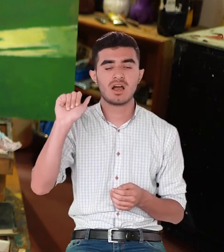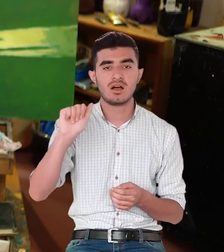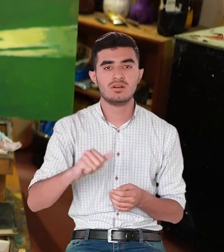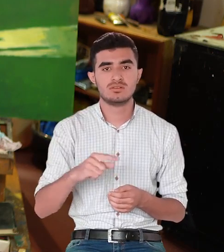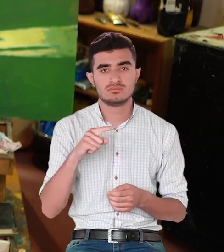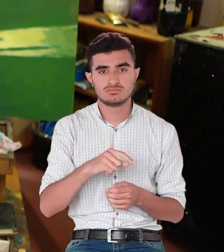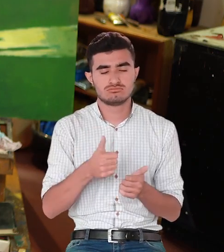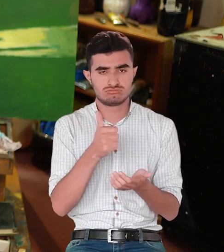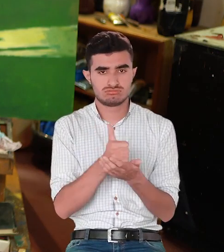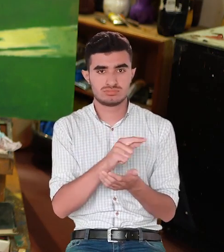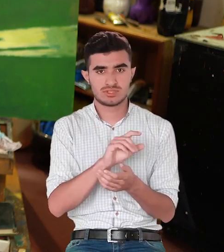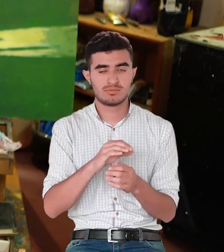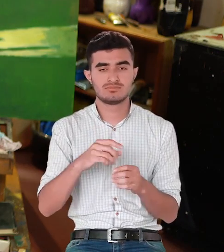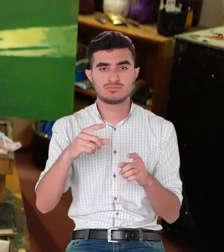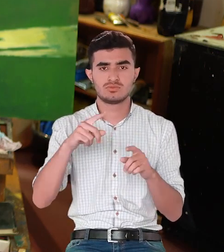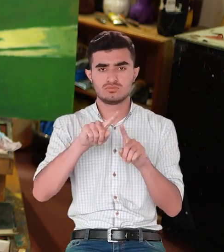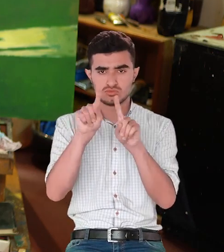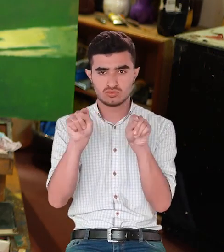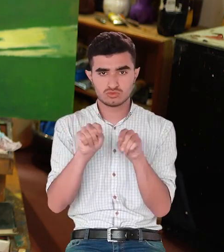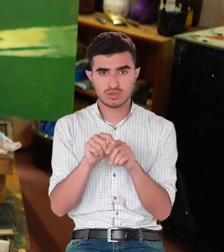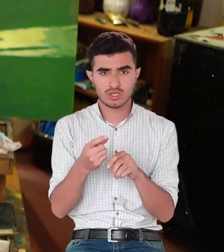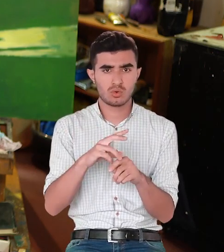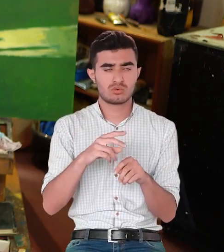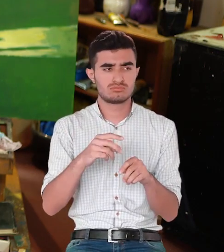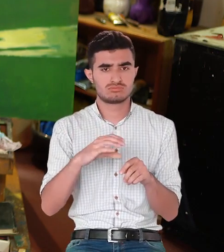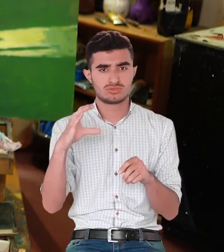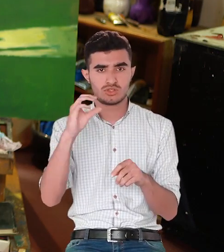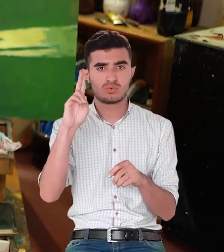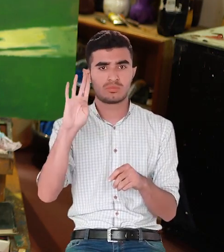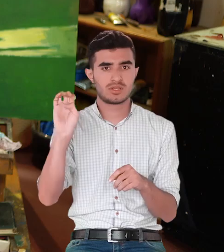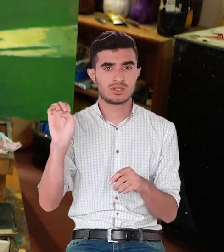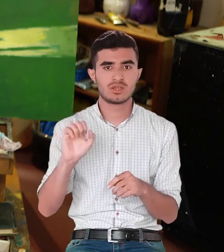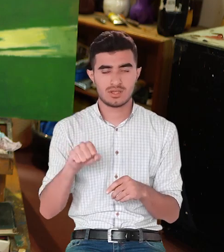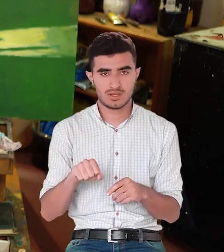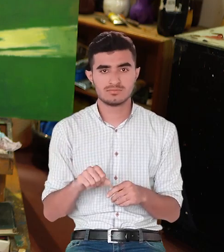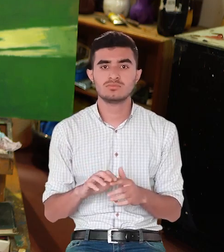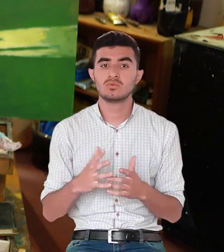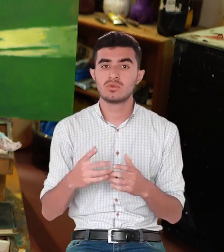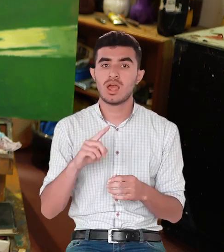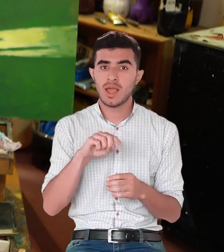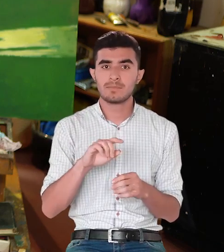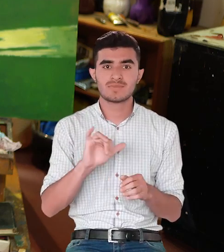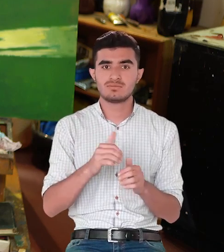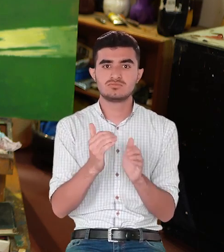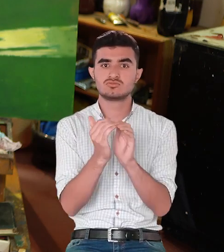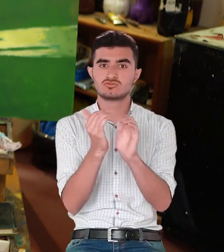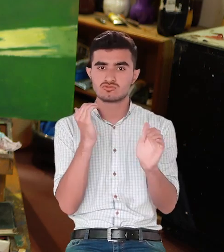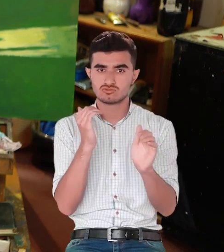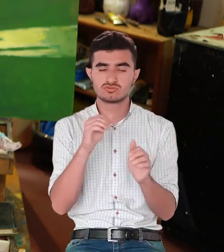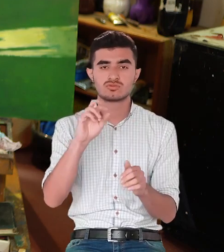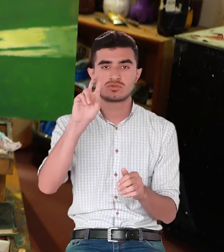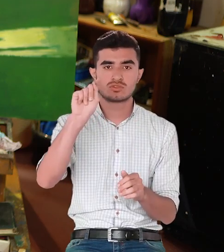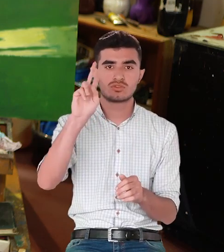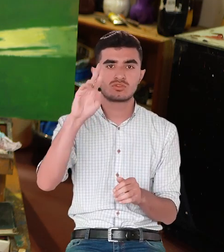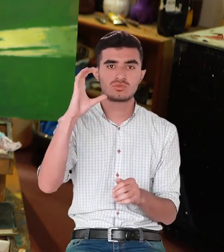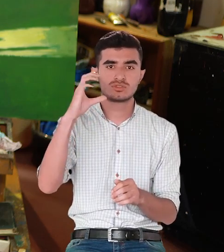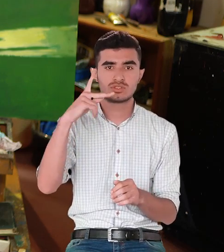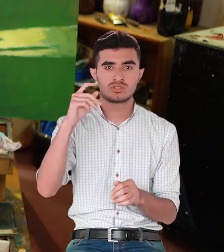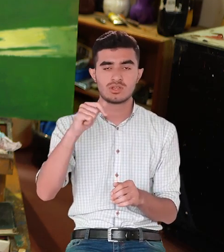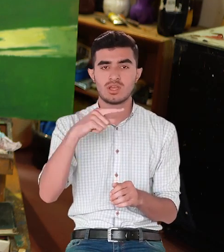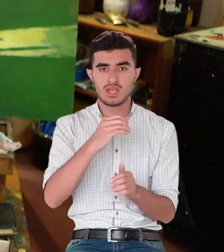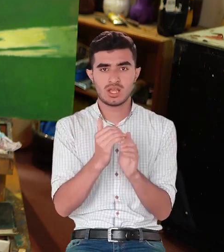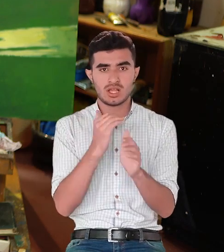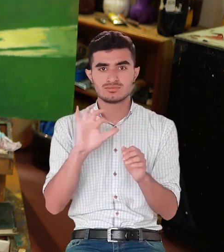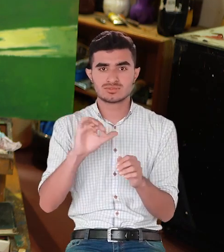طرح ٹرک, ساری ہماری بلڈنگز ہیں وہ سارے کے سارے اس طرح ریکٹینگولر شیپس ہیں جو ایک دوسرے کے اوپر رکھتے چلے جاتے ہیں اور بنتے